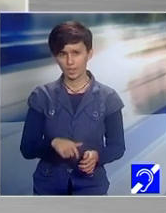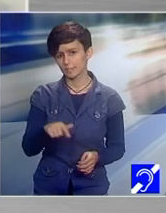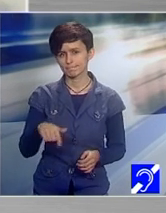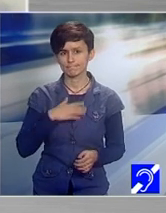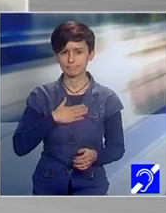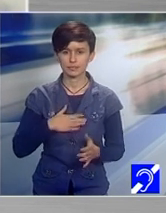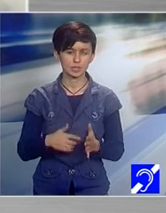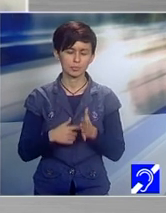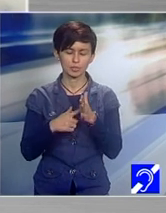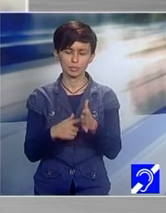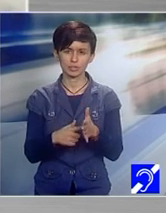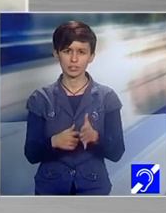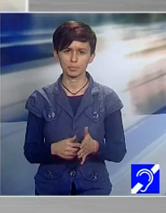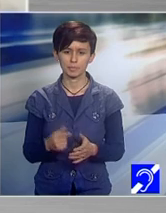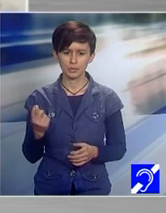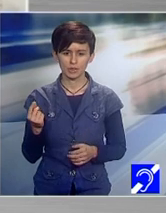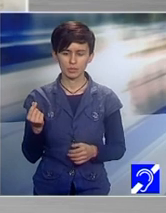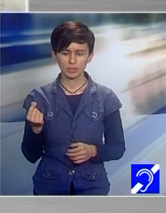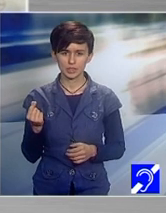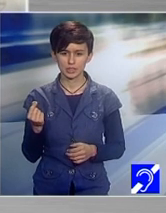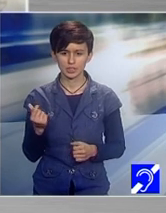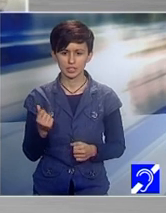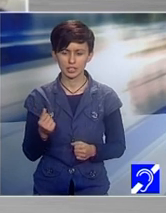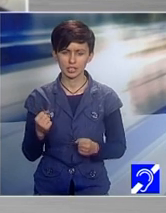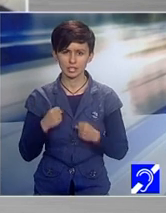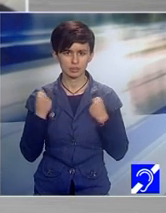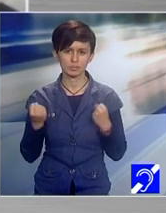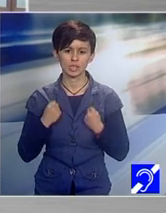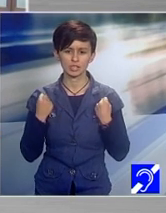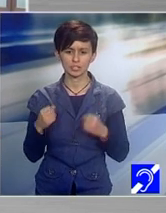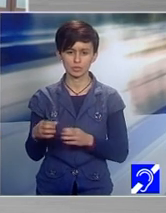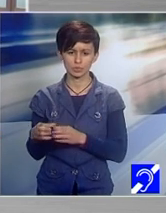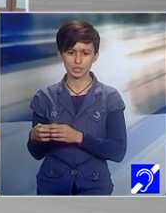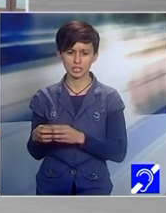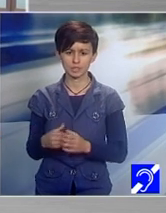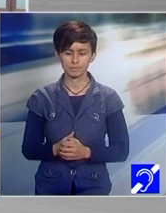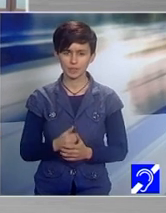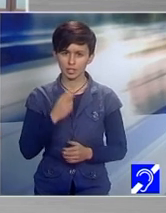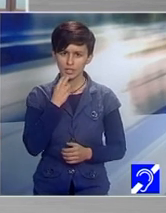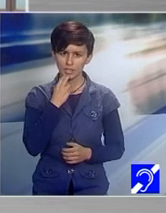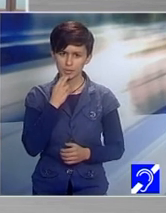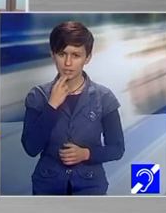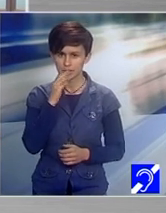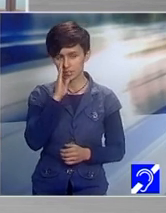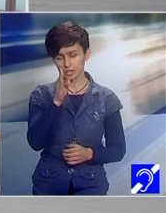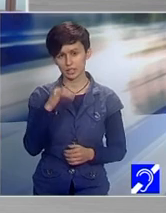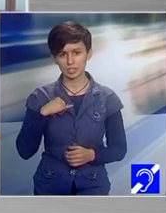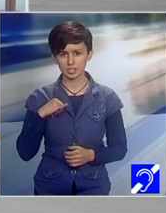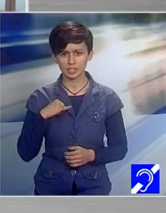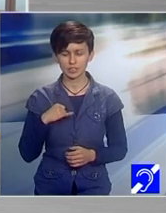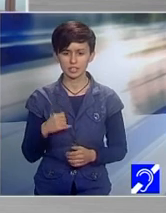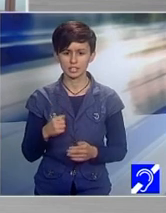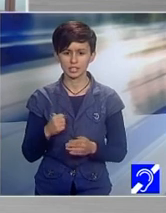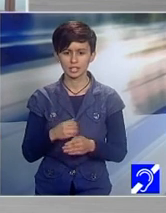promovăm un parteneriat proactiv cu comunitatea. Poliția este direct interesată de implementarea celor